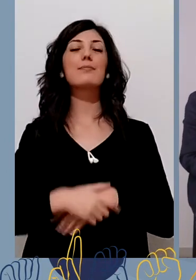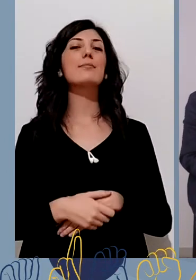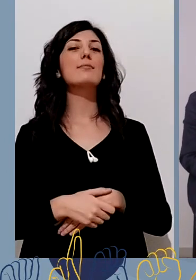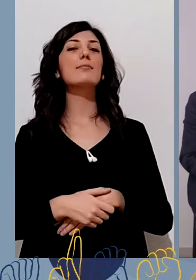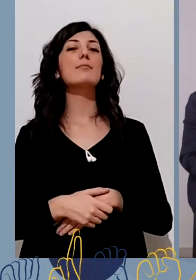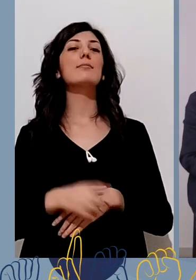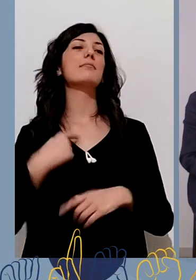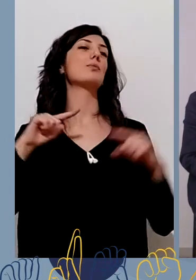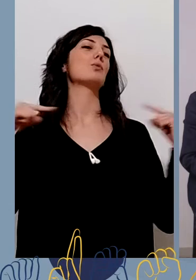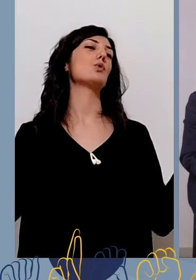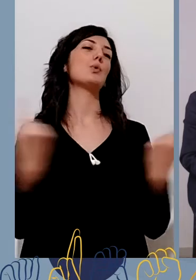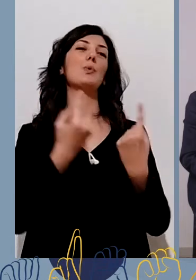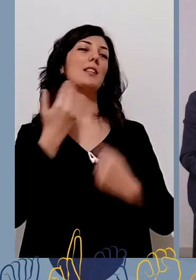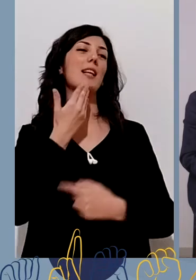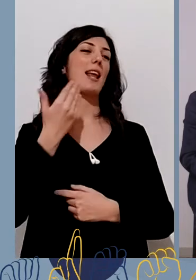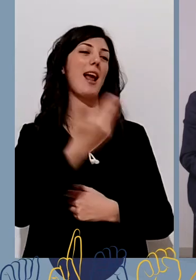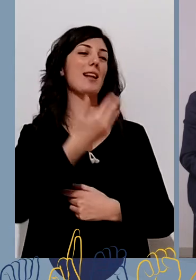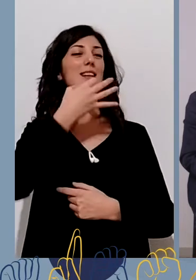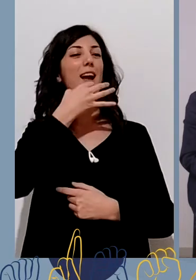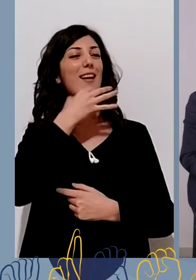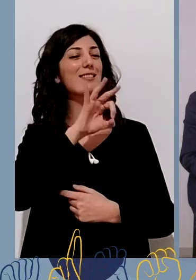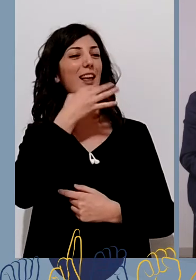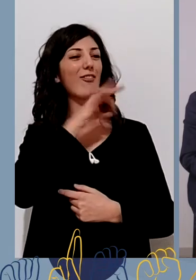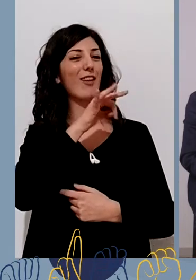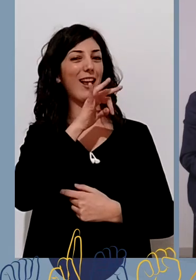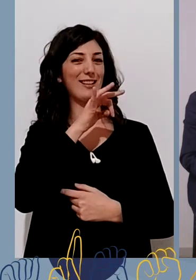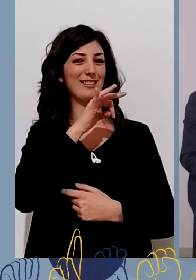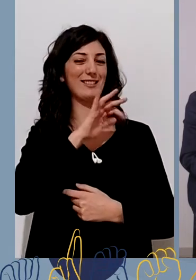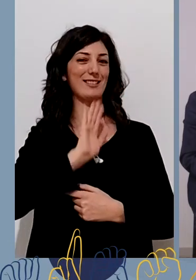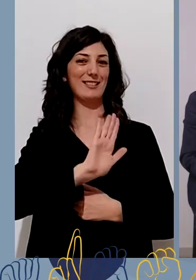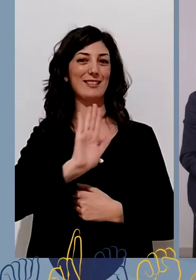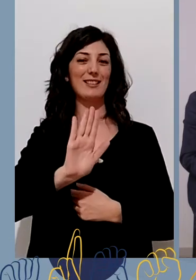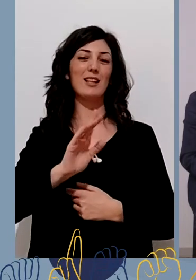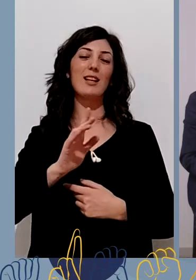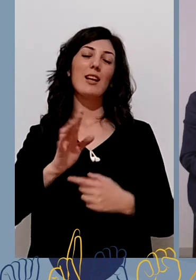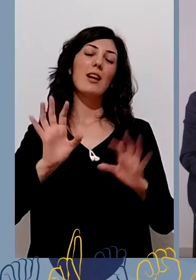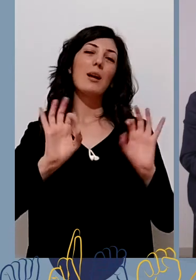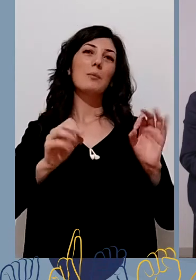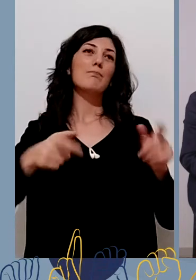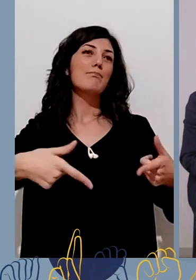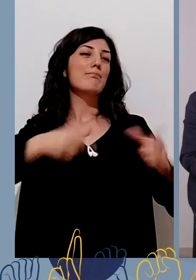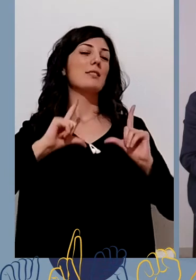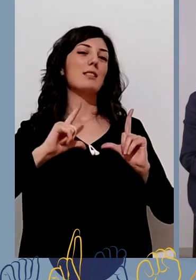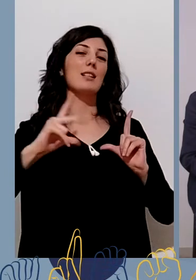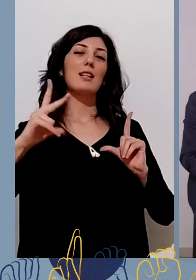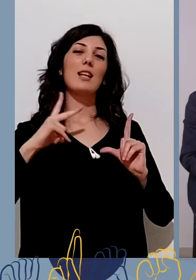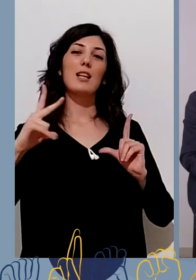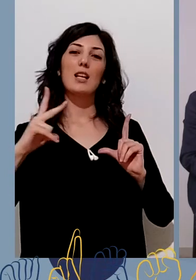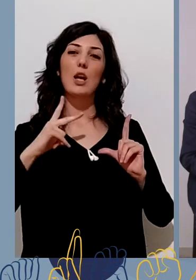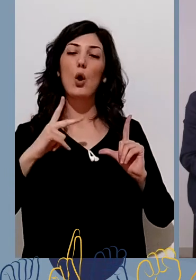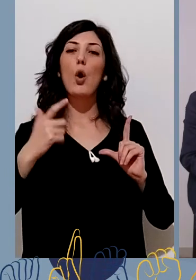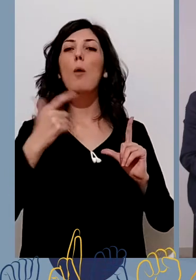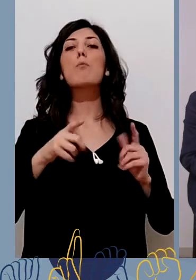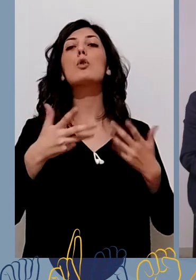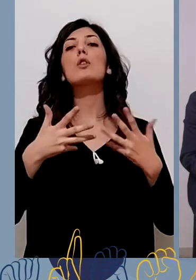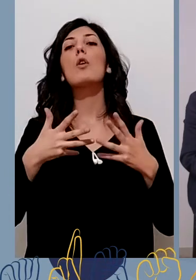per gli interventi che sono stati un regalo immenso, anche perché ci hanno portato a considerare delle